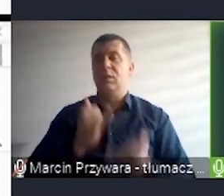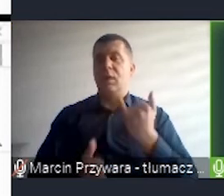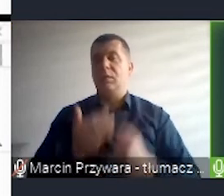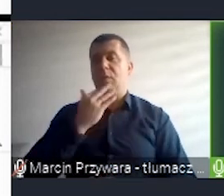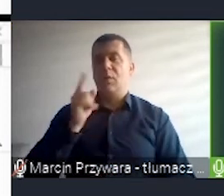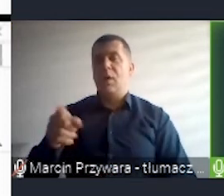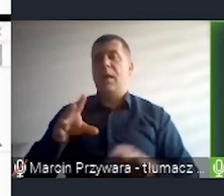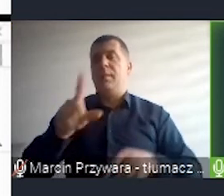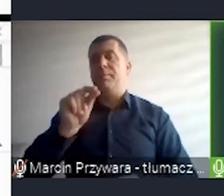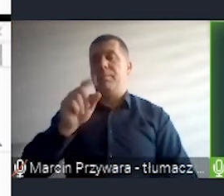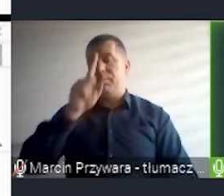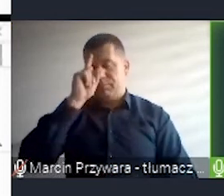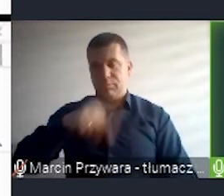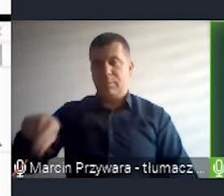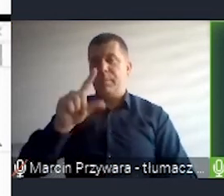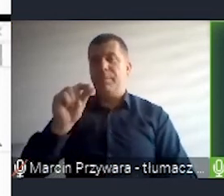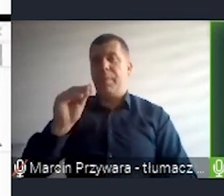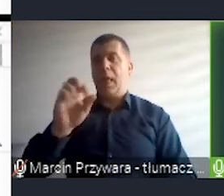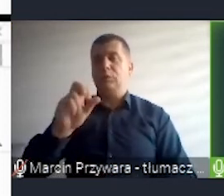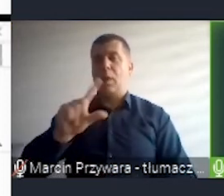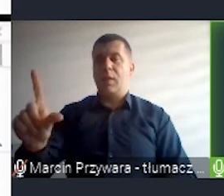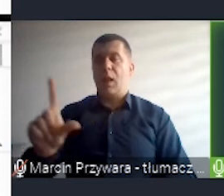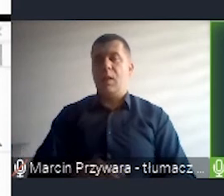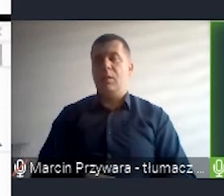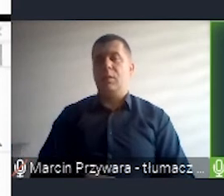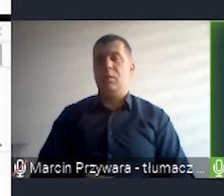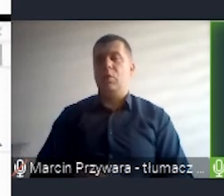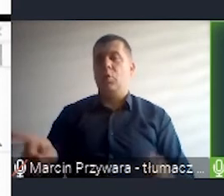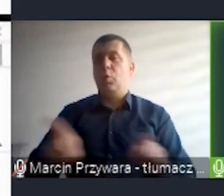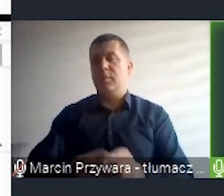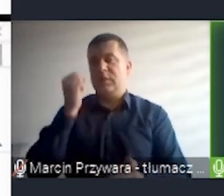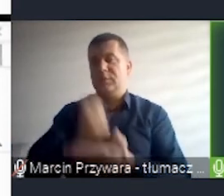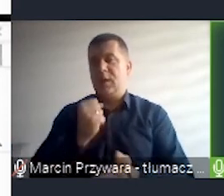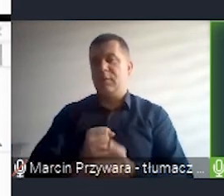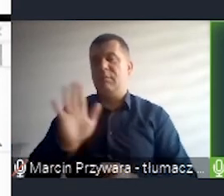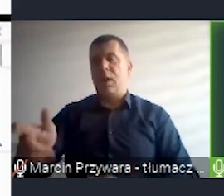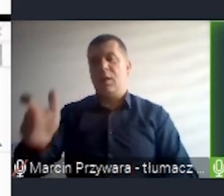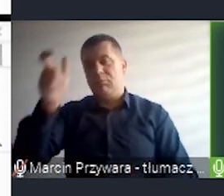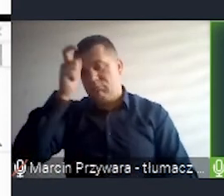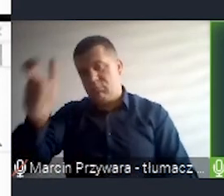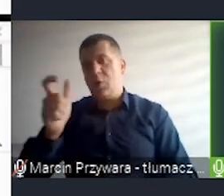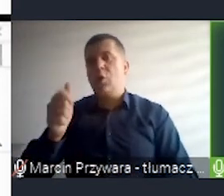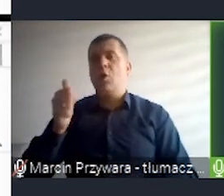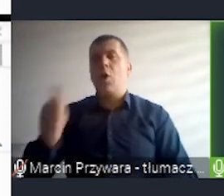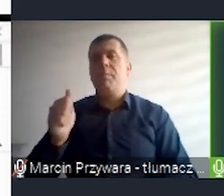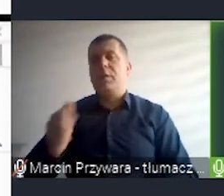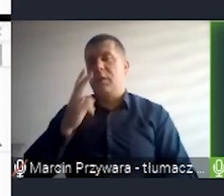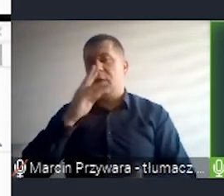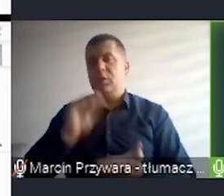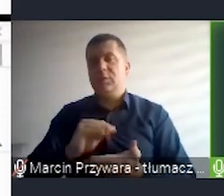o personelu, to również kwestia kompetencji i